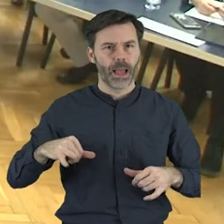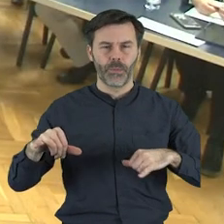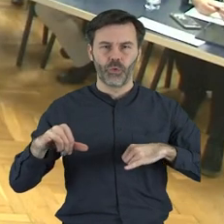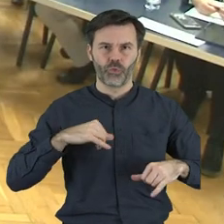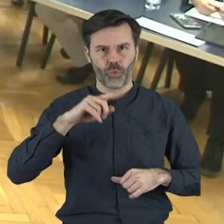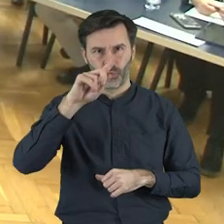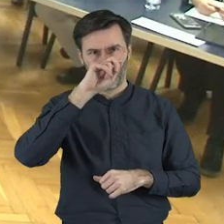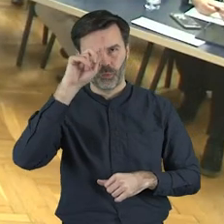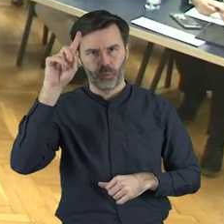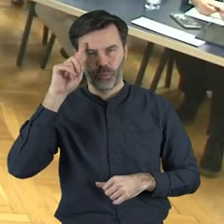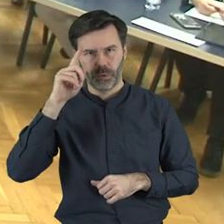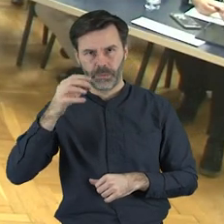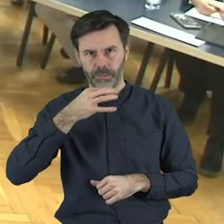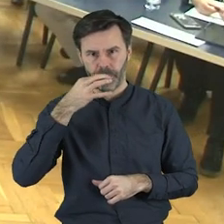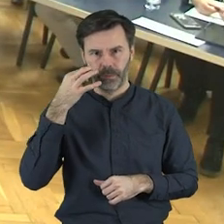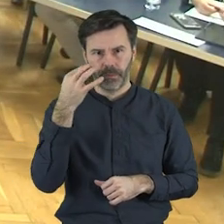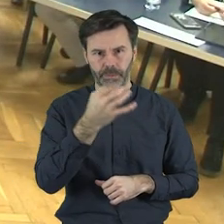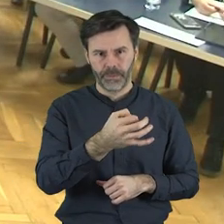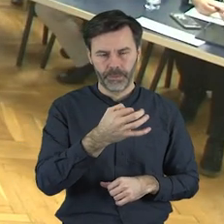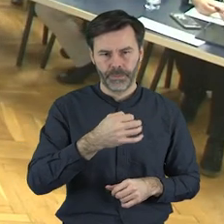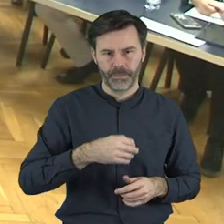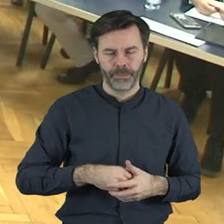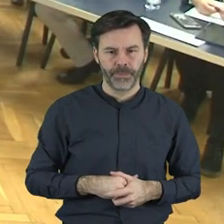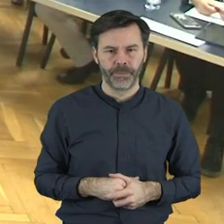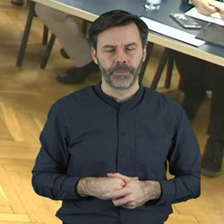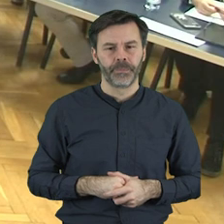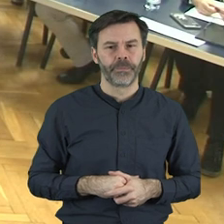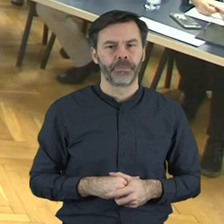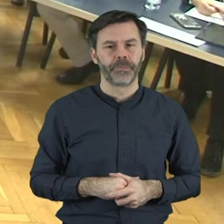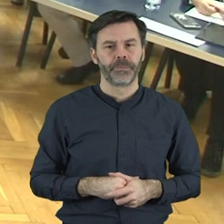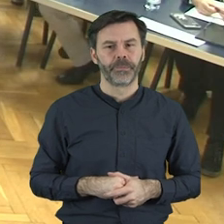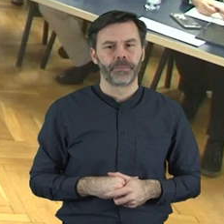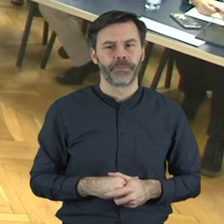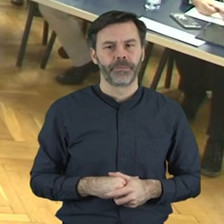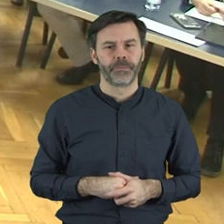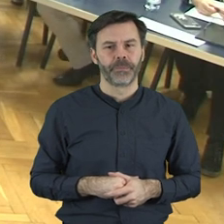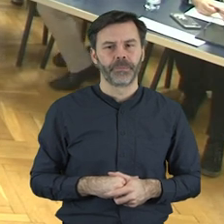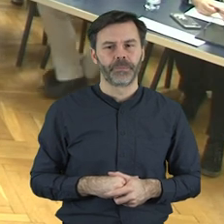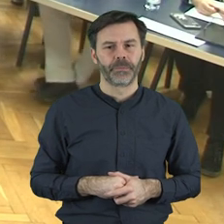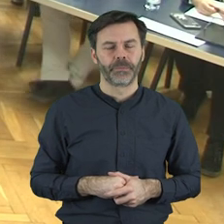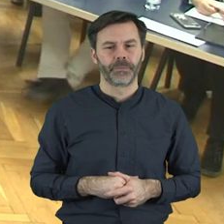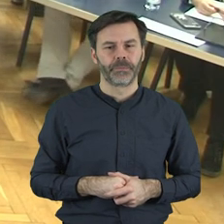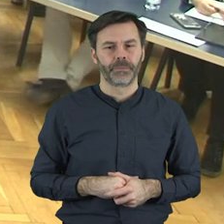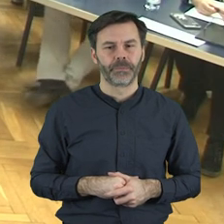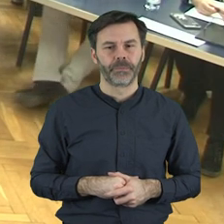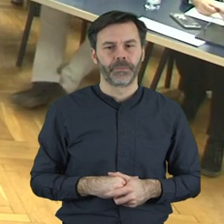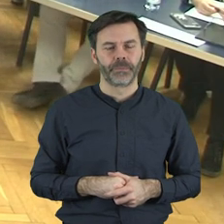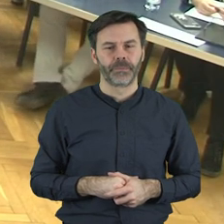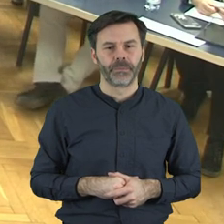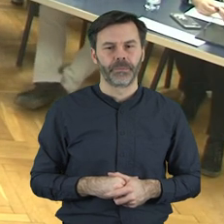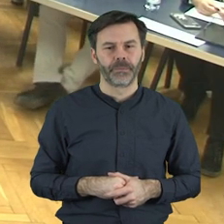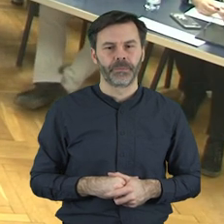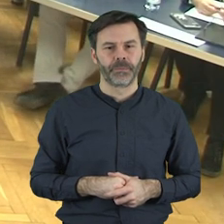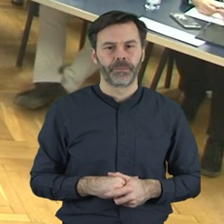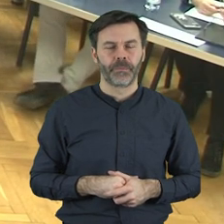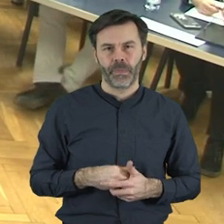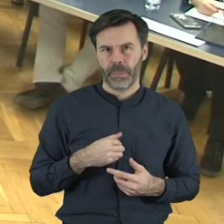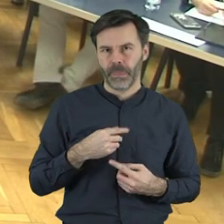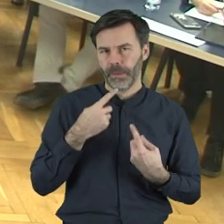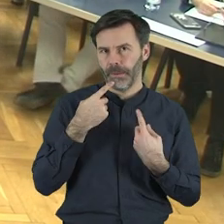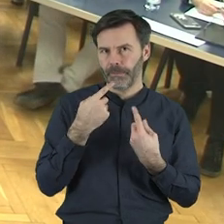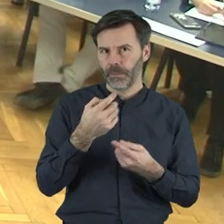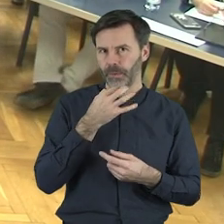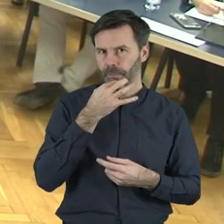Pozwolę sobie sformułować kilka z tych pytań, na które odpowiedź powinna